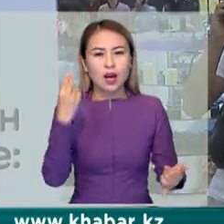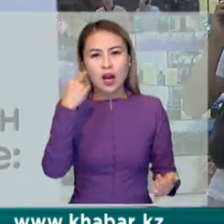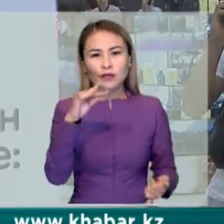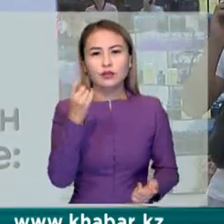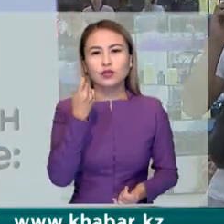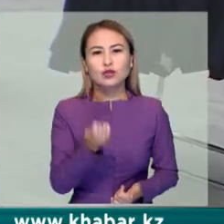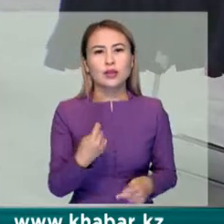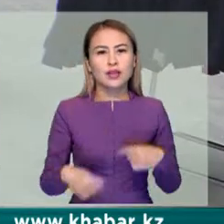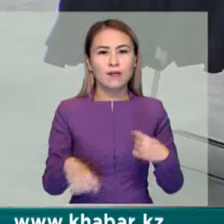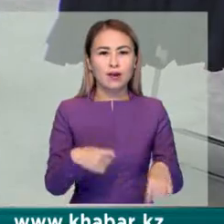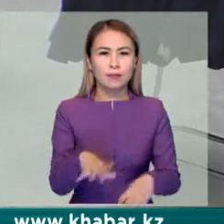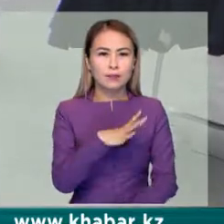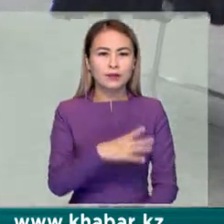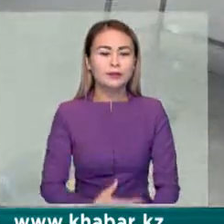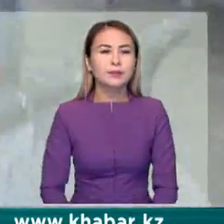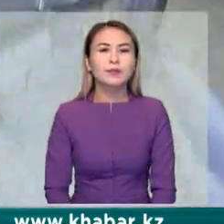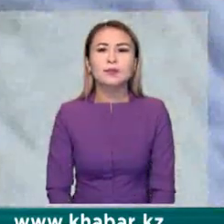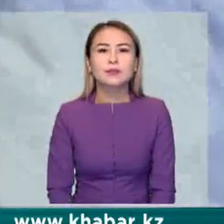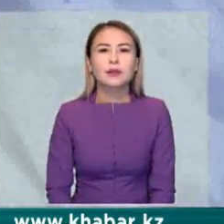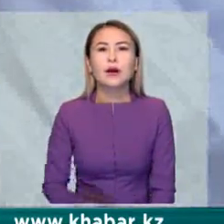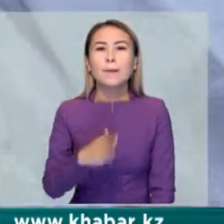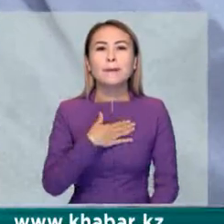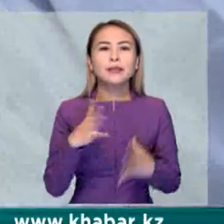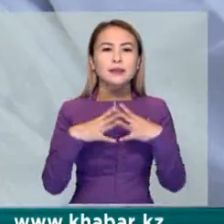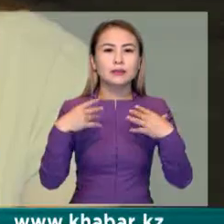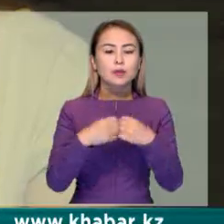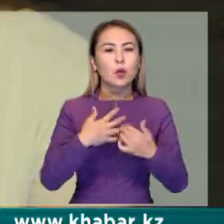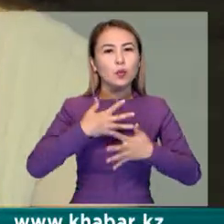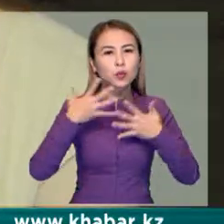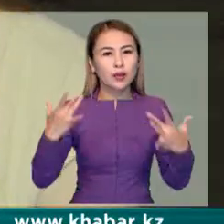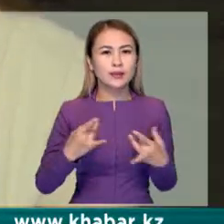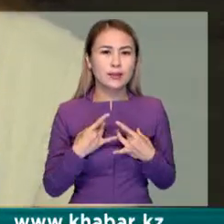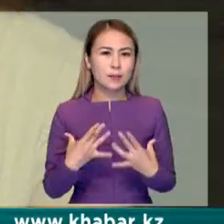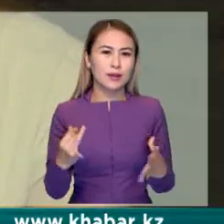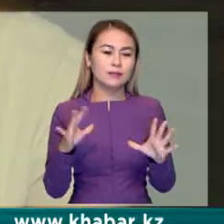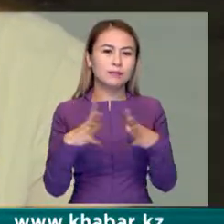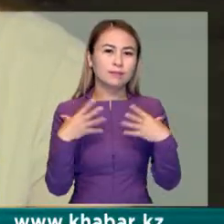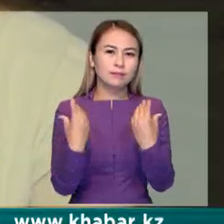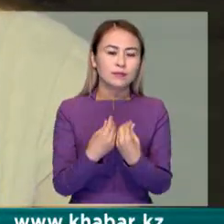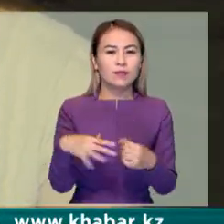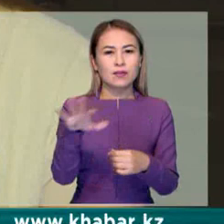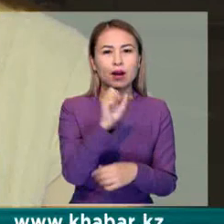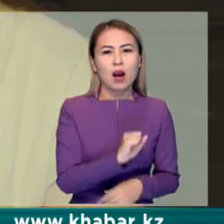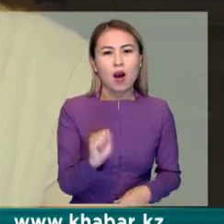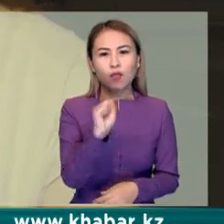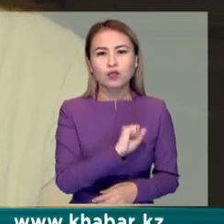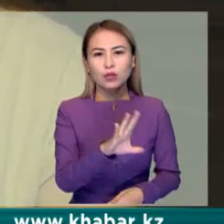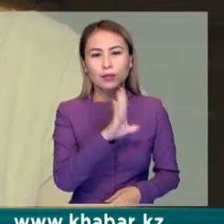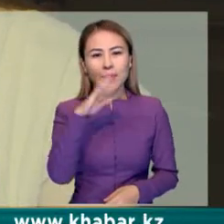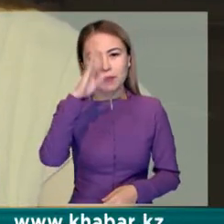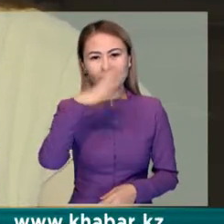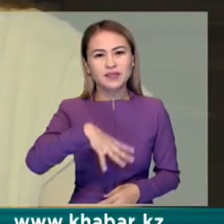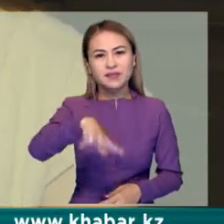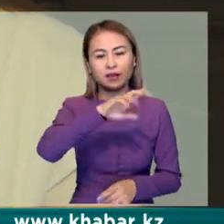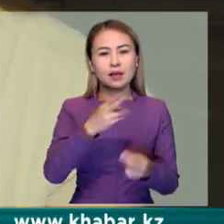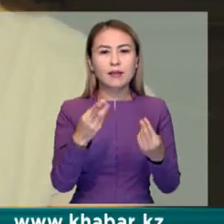тауарларды ұсынды. Біздің мол отбасылы үлкен демалыс және сауда орталық, сондықтан біз тамыз айында ата-аналардың балаларына